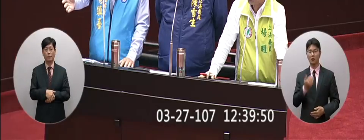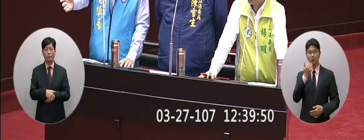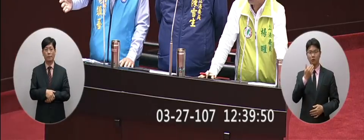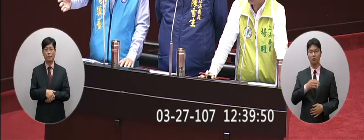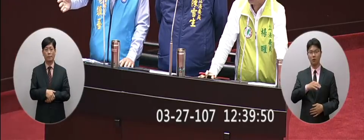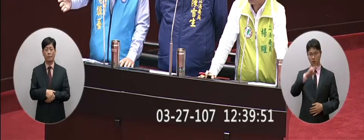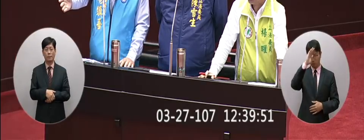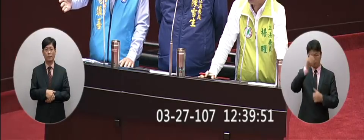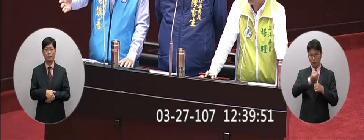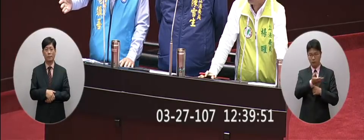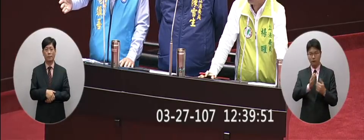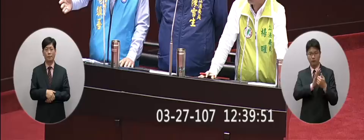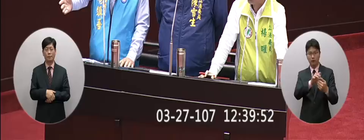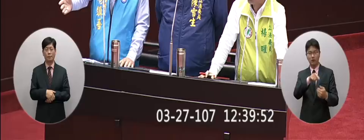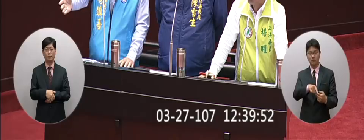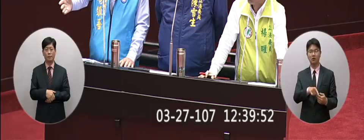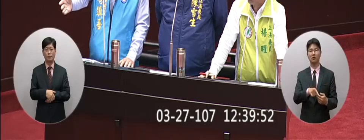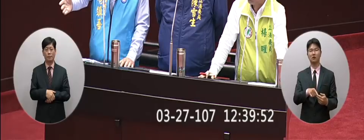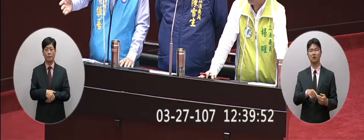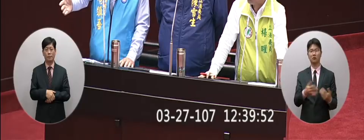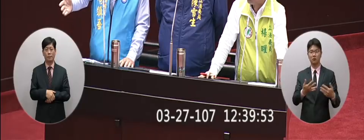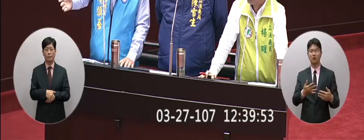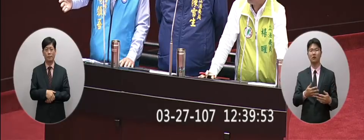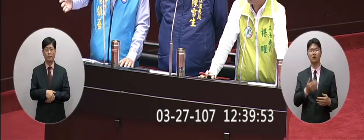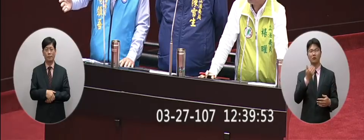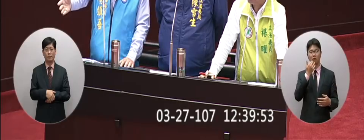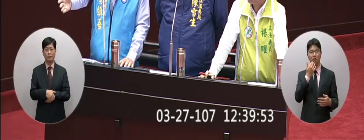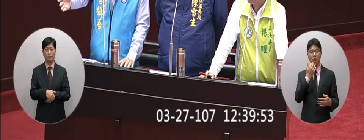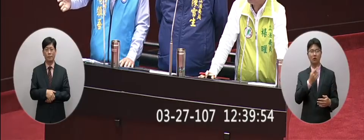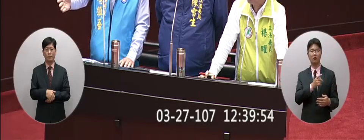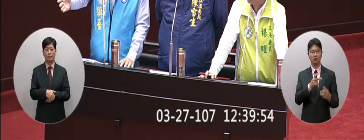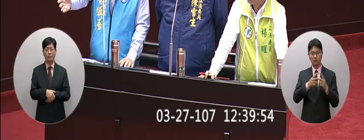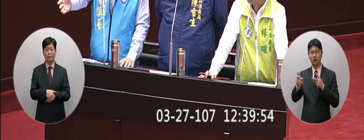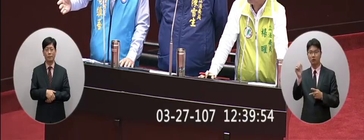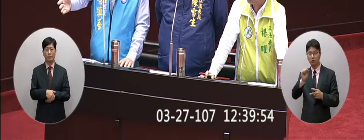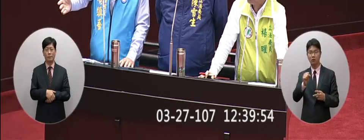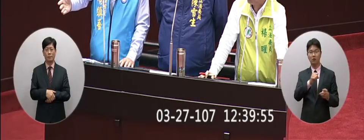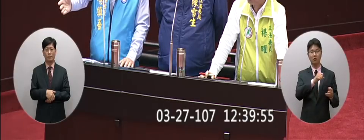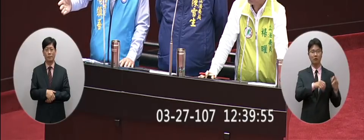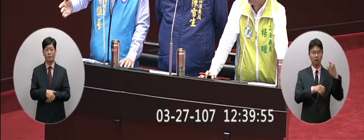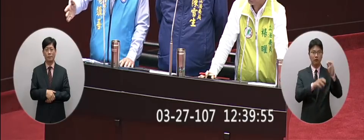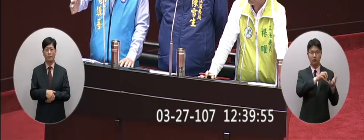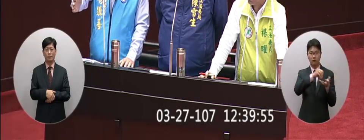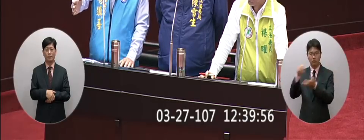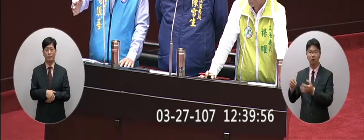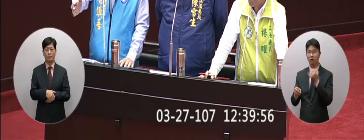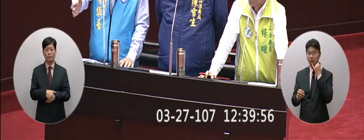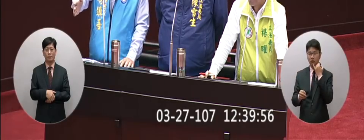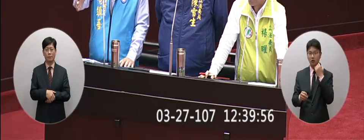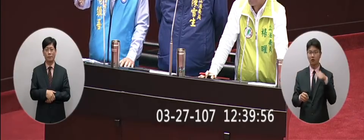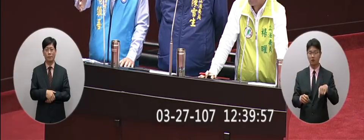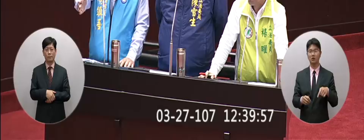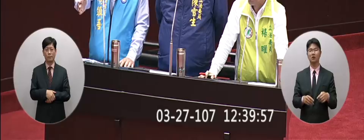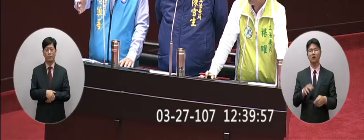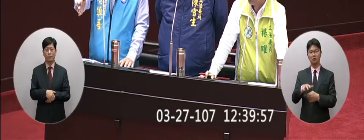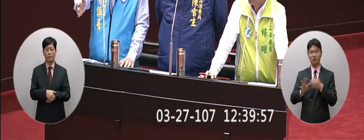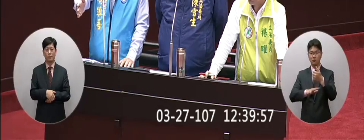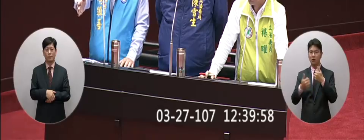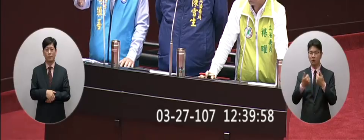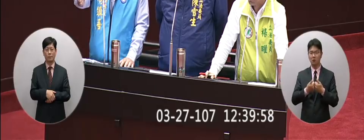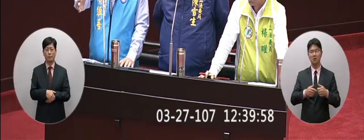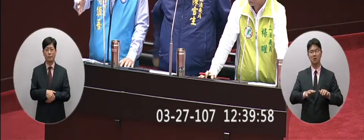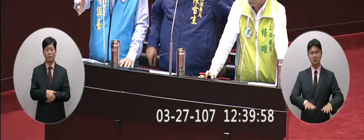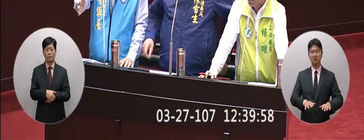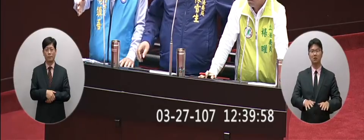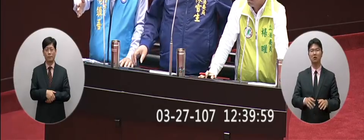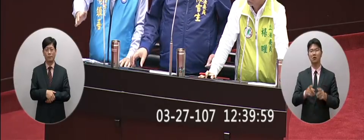因，那为什么自己带上飞机可以用重量管制？难道自己带就没有防疫的问题了吗？我不希望农委会只是在今天这样子说